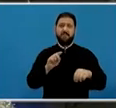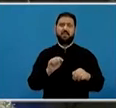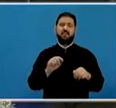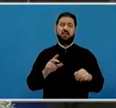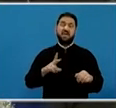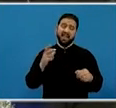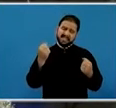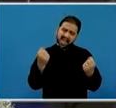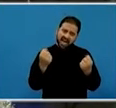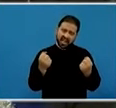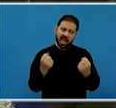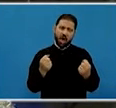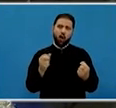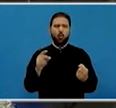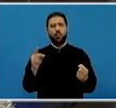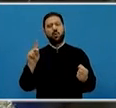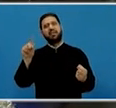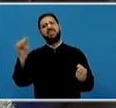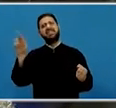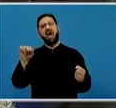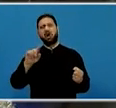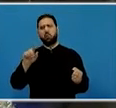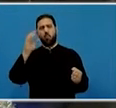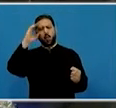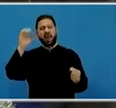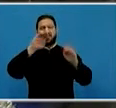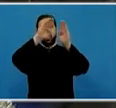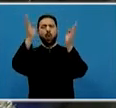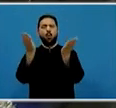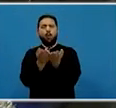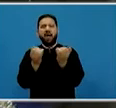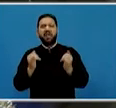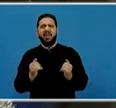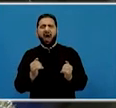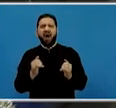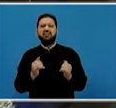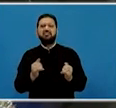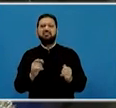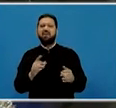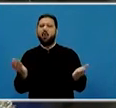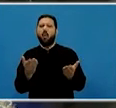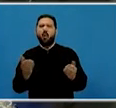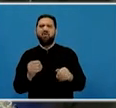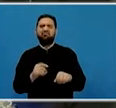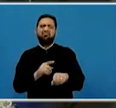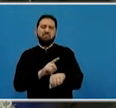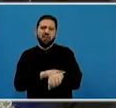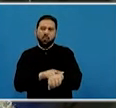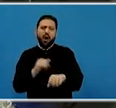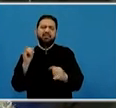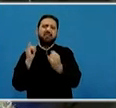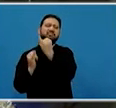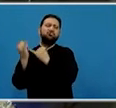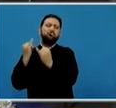alte împrejurări, dar pe de altă parte nu cred că lumea de astăzi sau orice s-ar întâmpla, orice situație a omului, orice perioadă istorică, orice